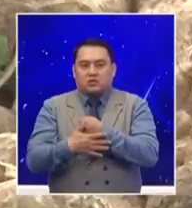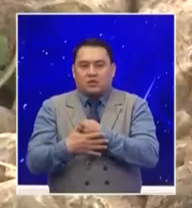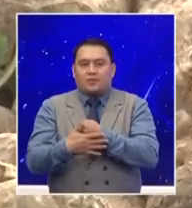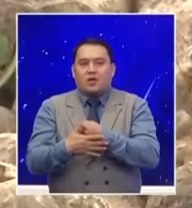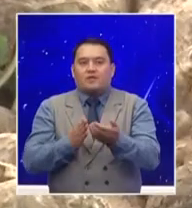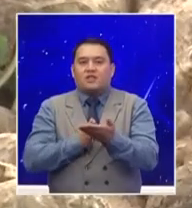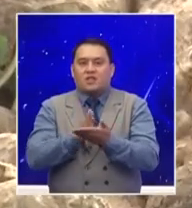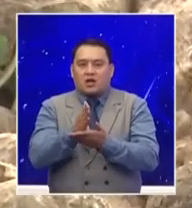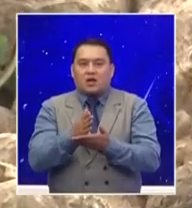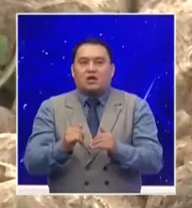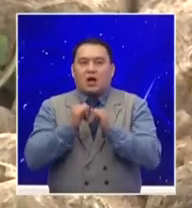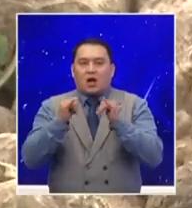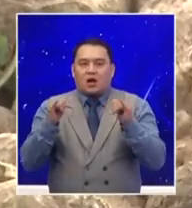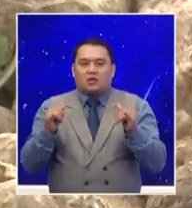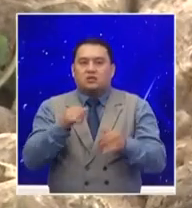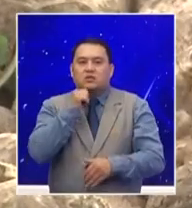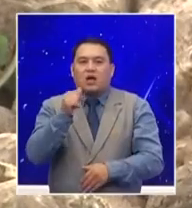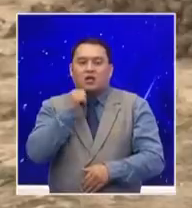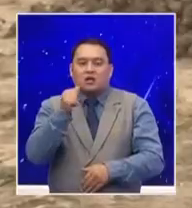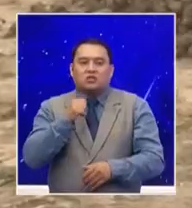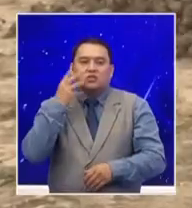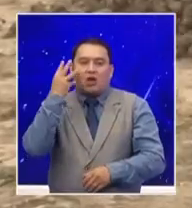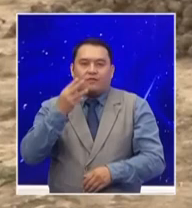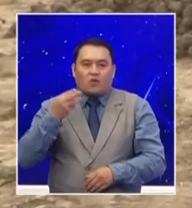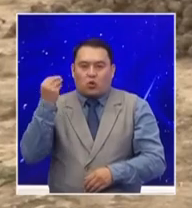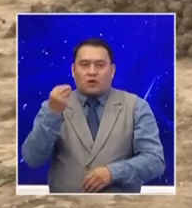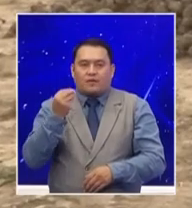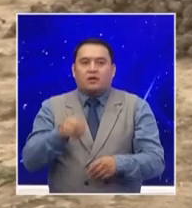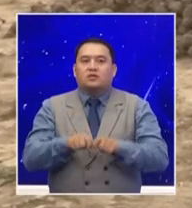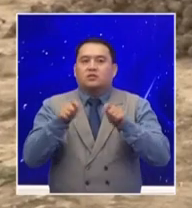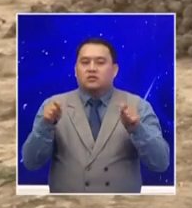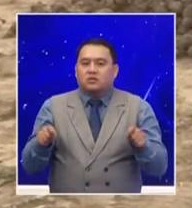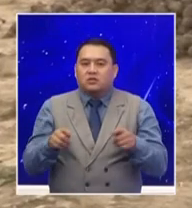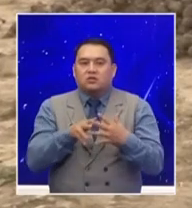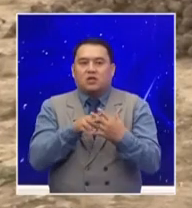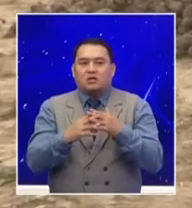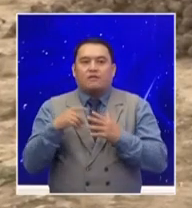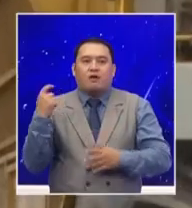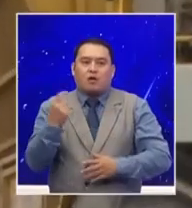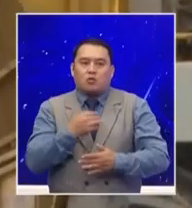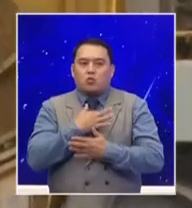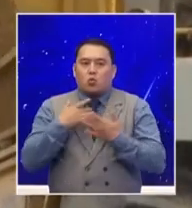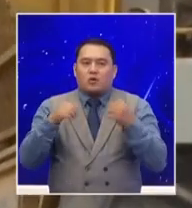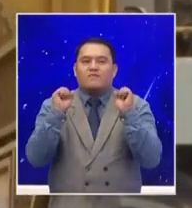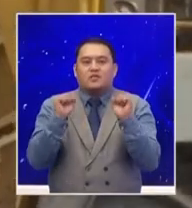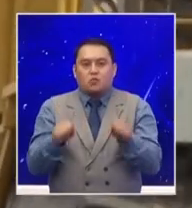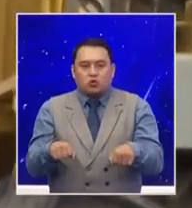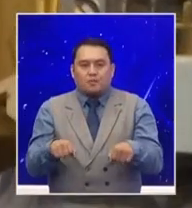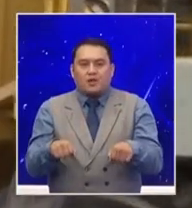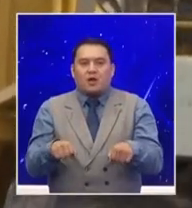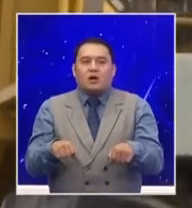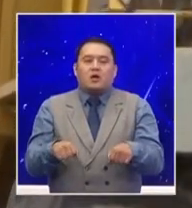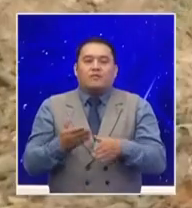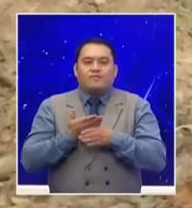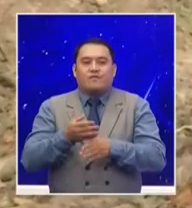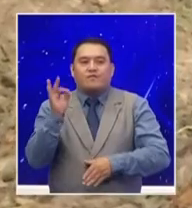Его направление – развитие отрасли сахарной свеклы. Учреждение центра открыло для крестьянина и коллег по цеху множество возможностей. В частности,